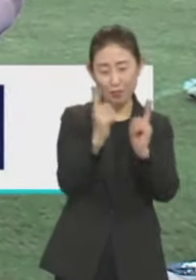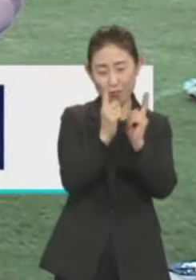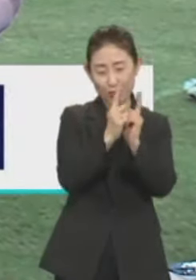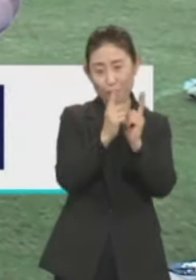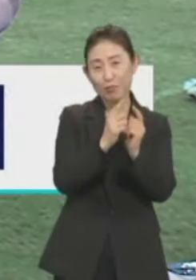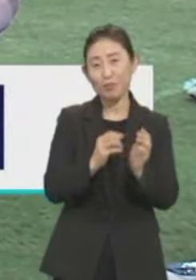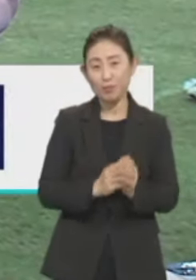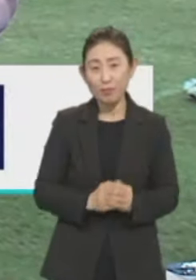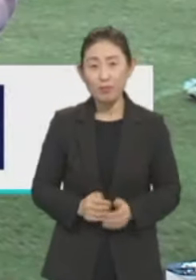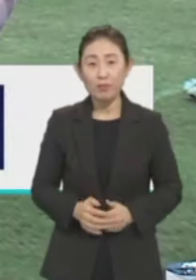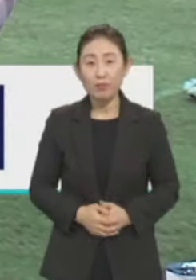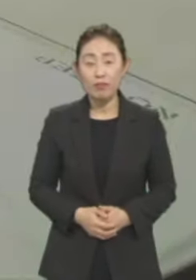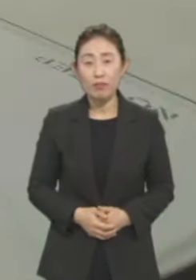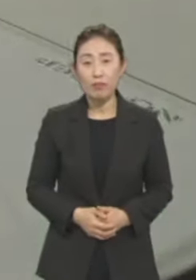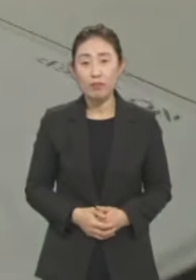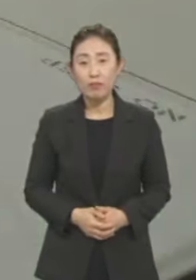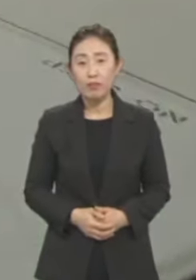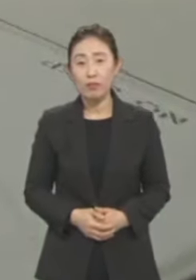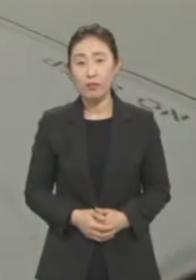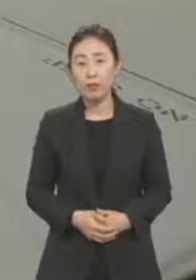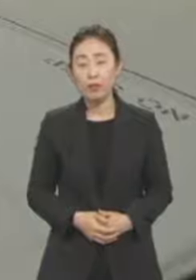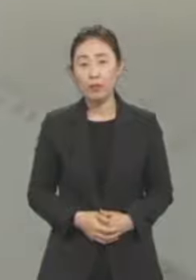기자가 전해드립니다.